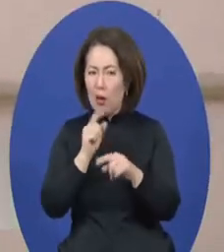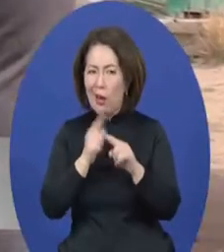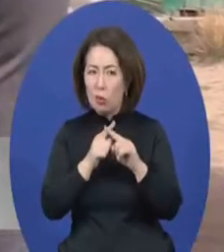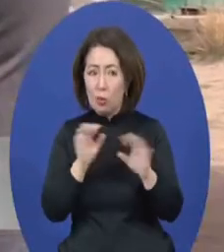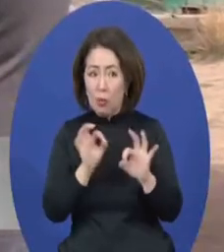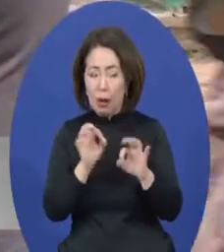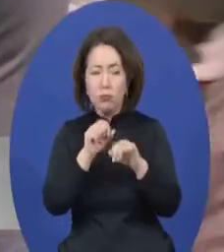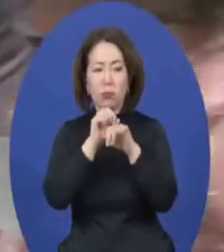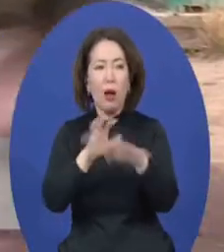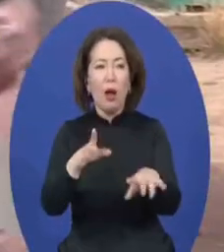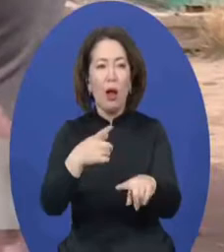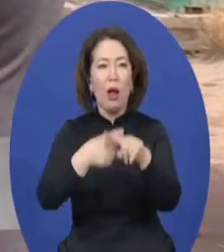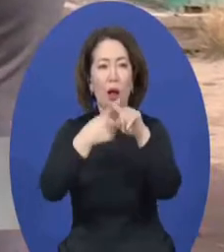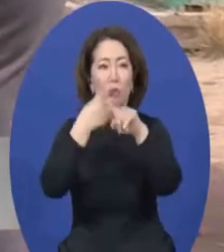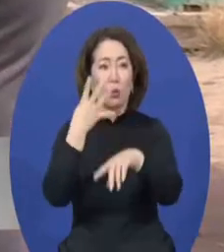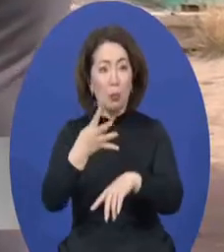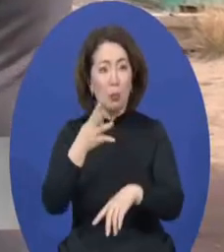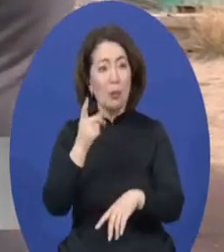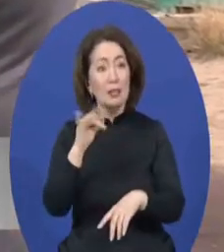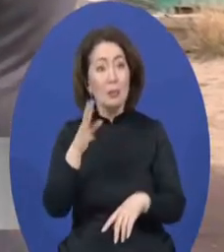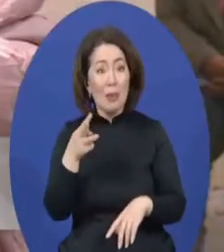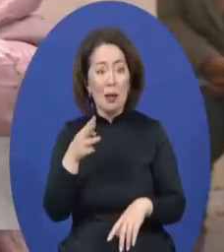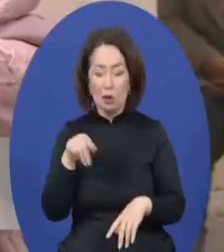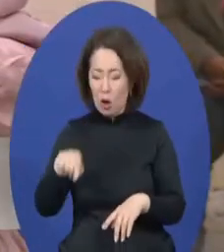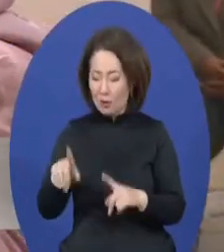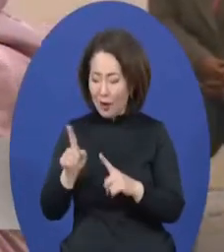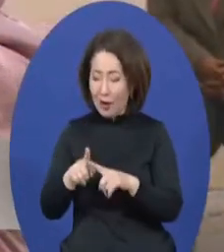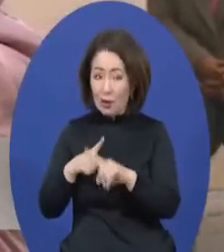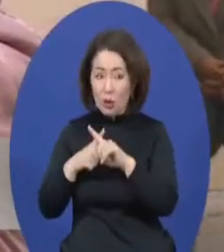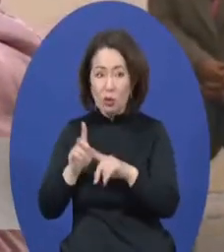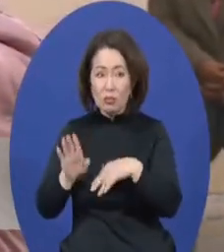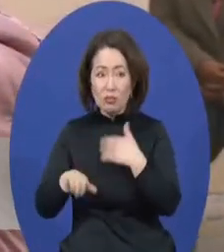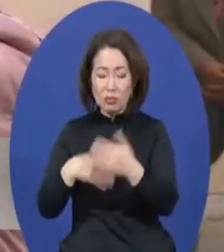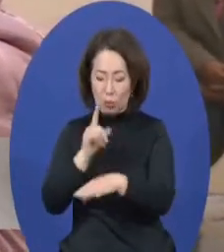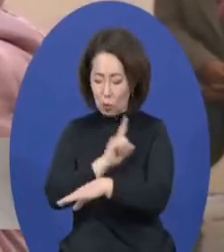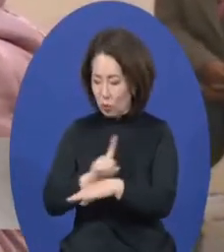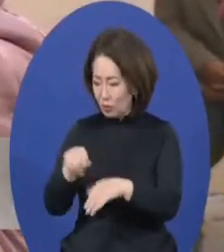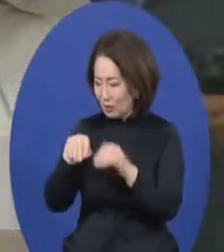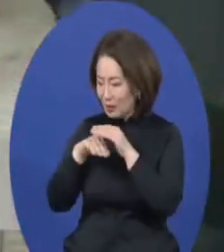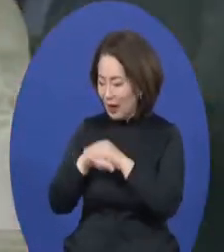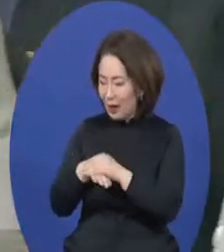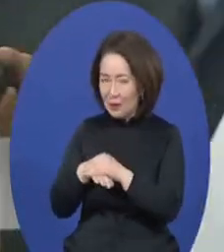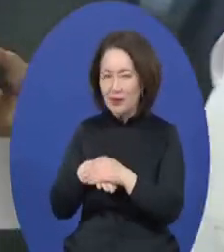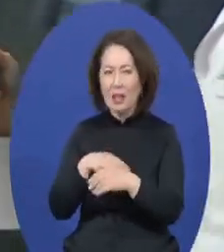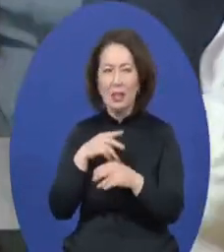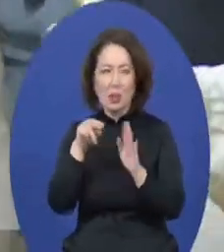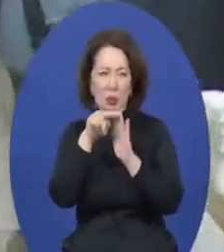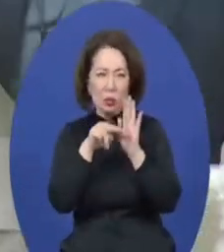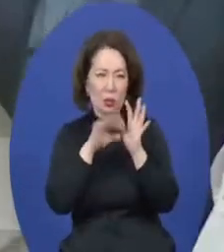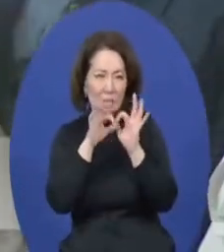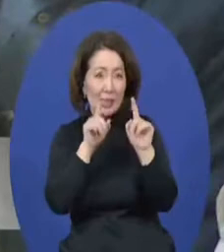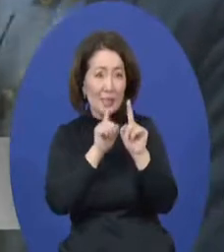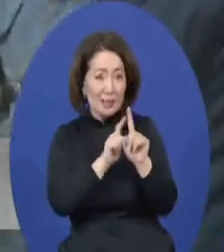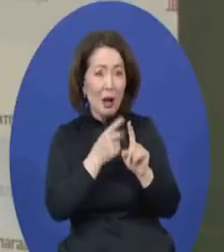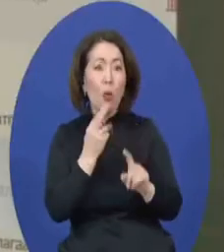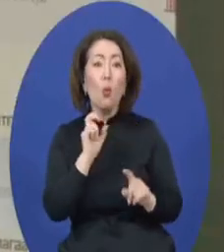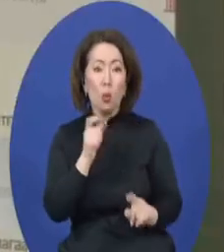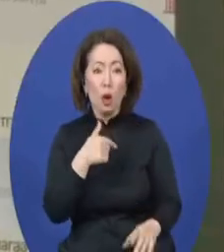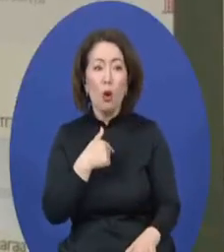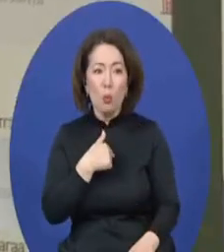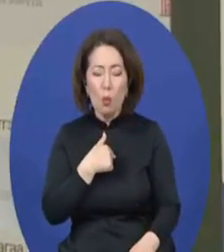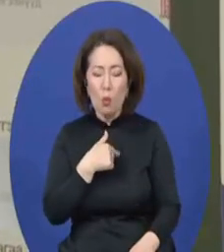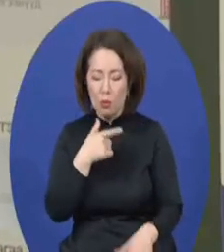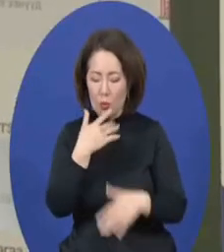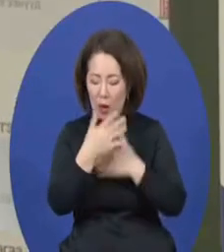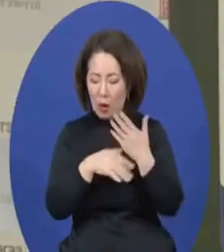гэж эрдэмтэд тооцоолсон юм а. Одоо бидэнд хатуу хөлөөрөөний үр дүнгээ хадгалах, халдвар хамгааллын дэглэмээ сайтар мөрдөх үүрэг үлдэж байгааг ерөнхий